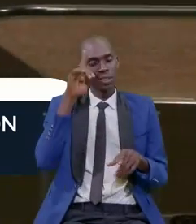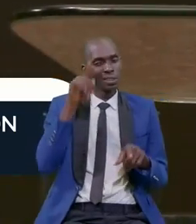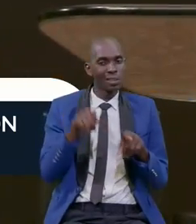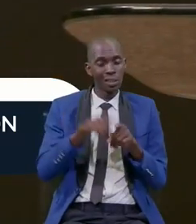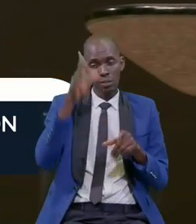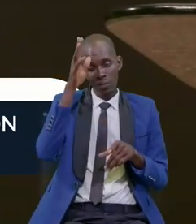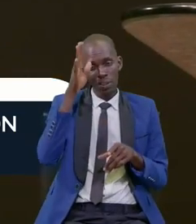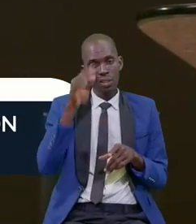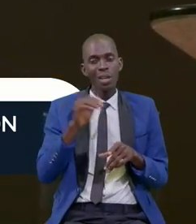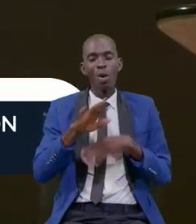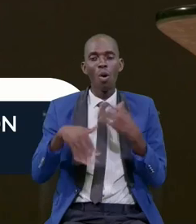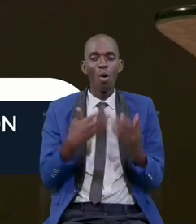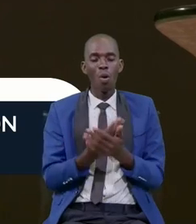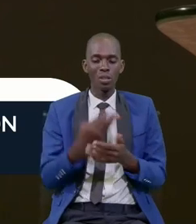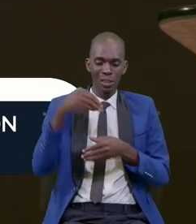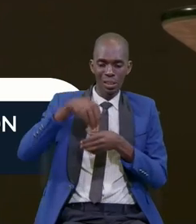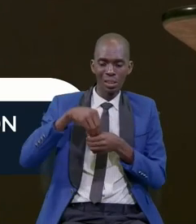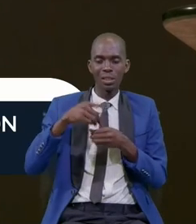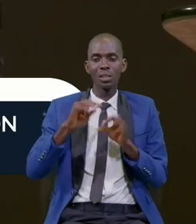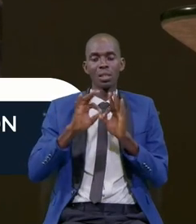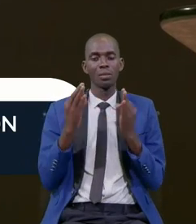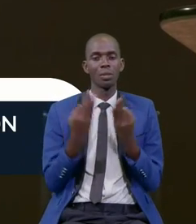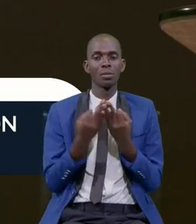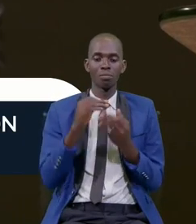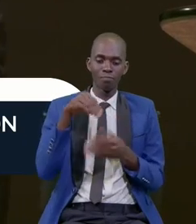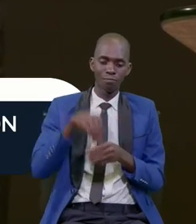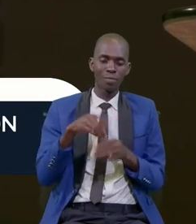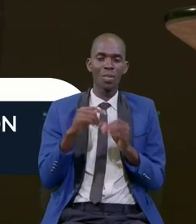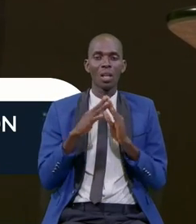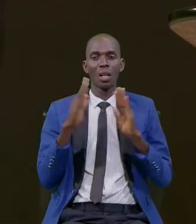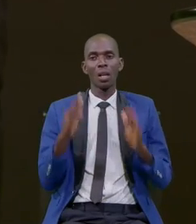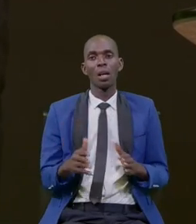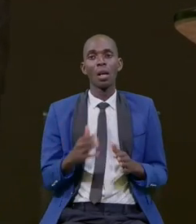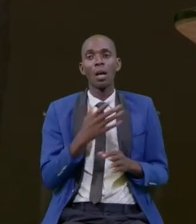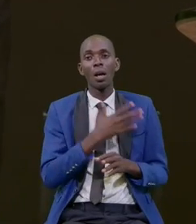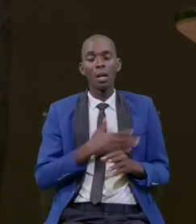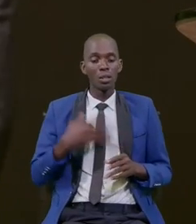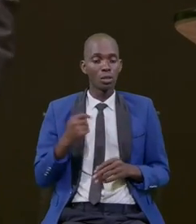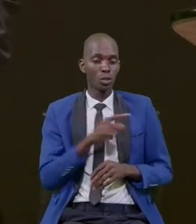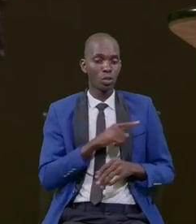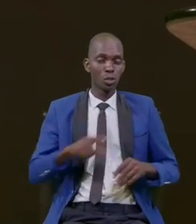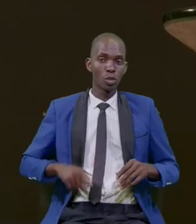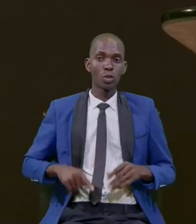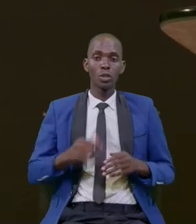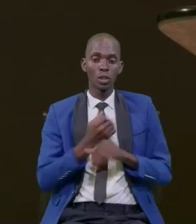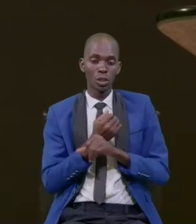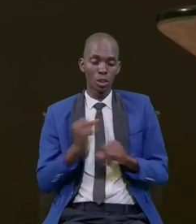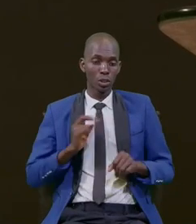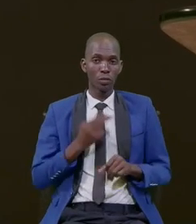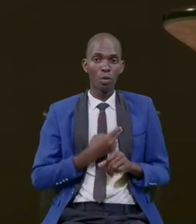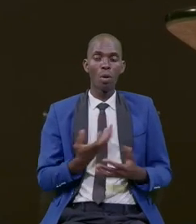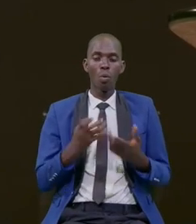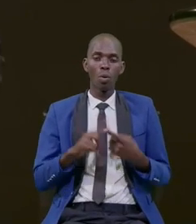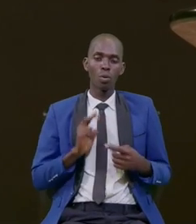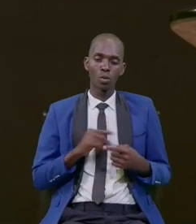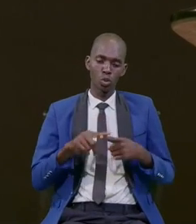frères, ses parents étaient tout ça à l'intérieur. Le Seigneur, après nous avoir sauvés, nous a amenés dans le royaume. Il veut que